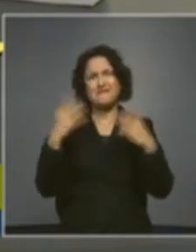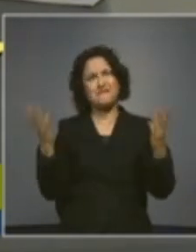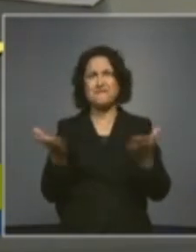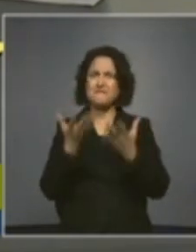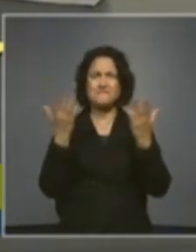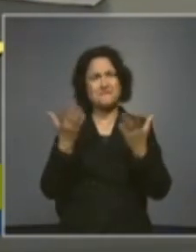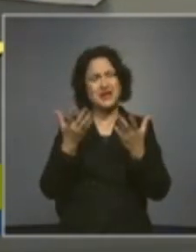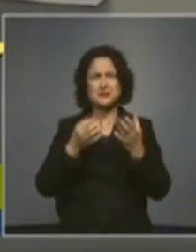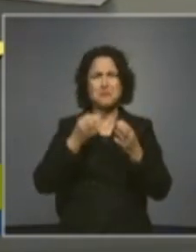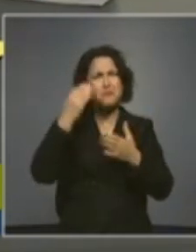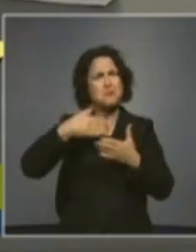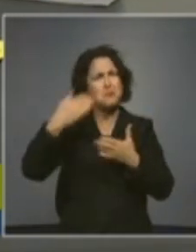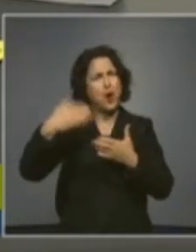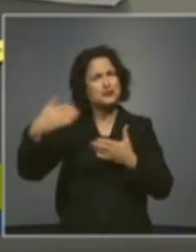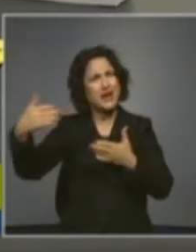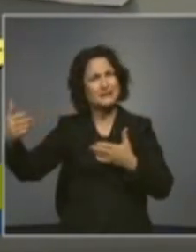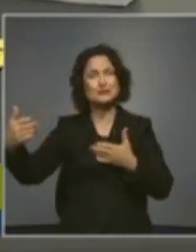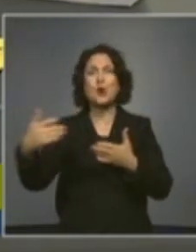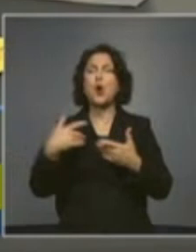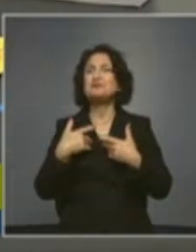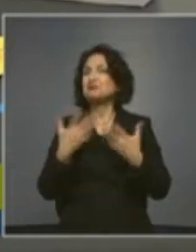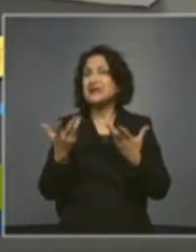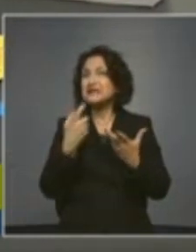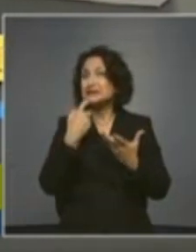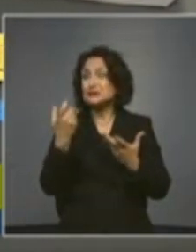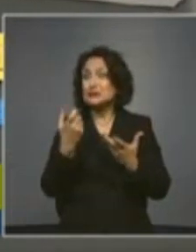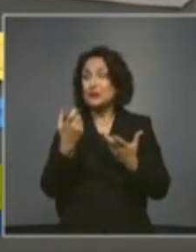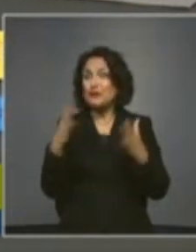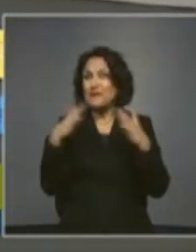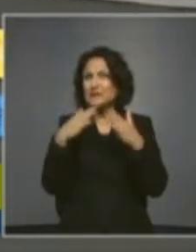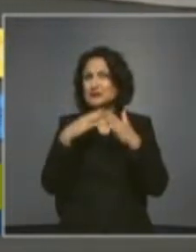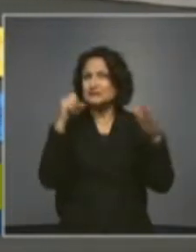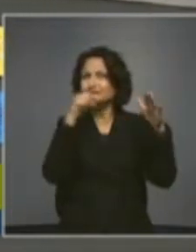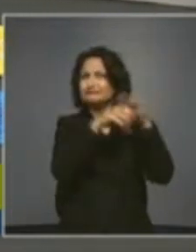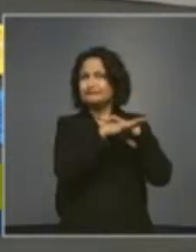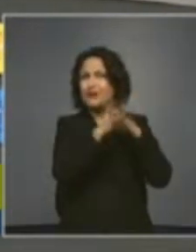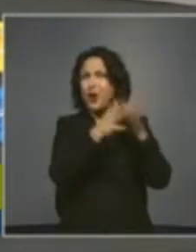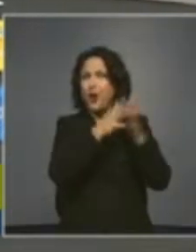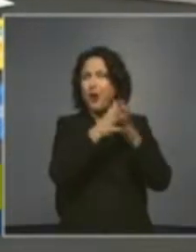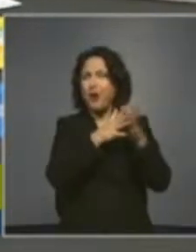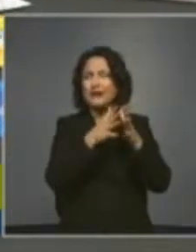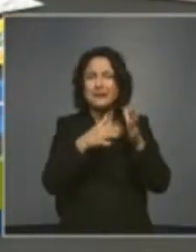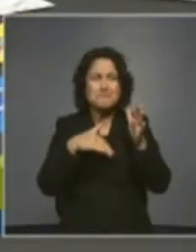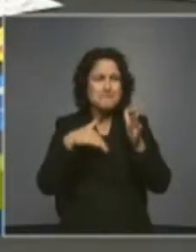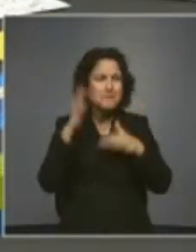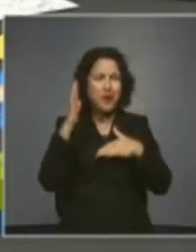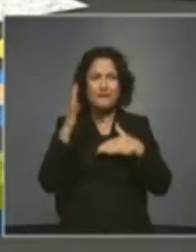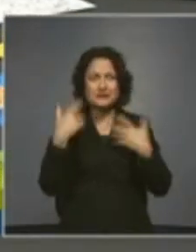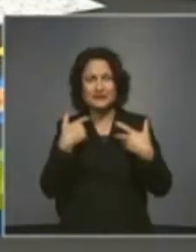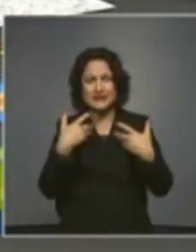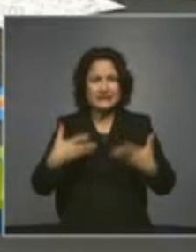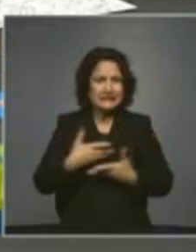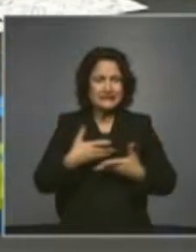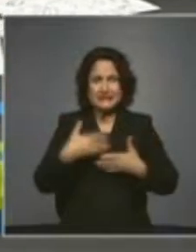България. Защото хората, когато се затвориха в къщи, те имаха много нужда от това да се социализират, да играят с близките си, да правят нещо.